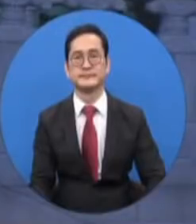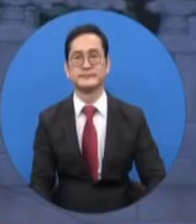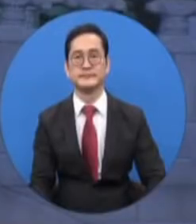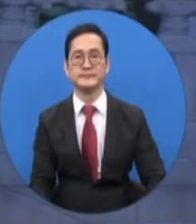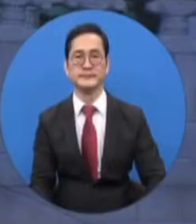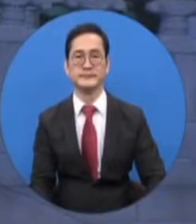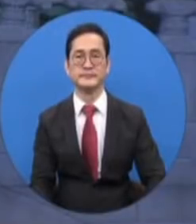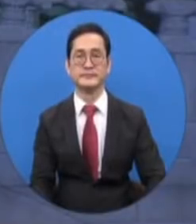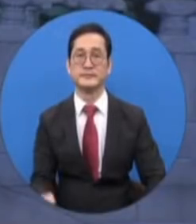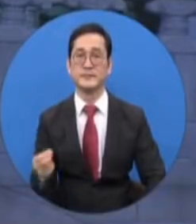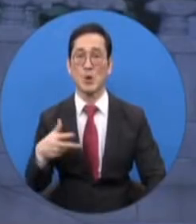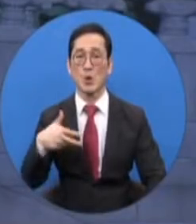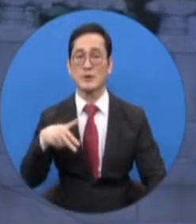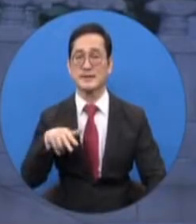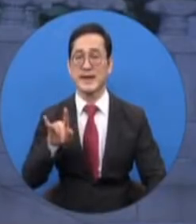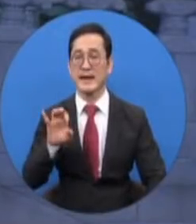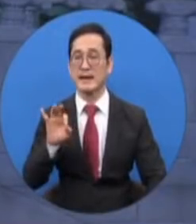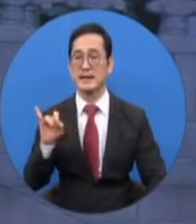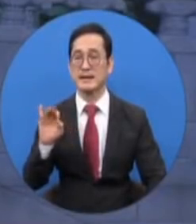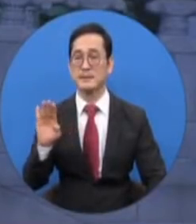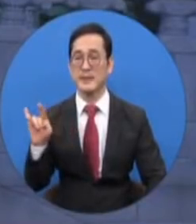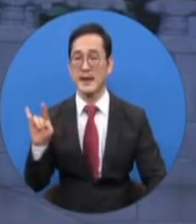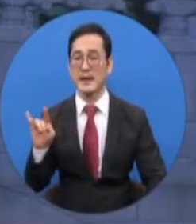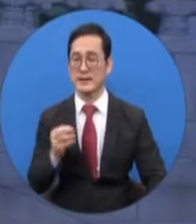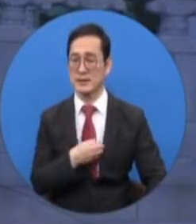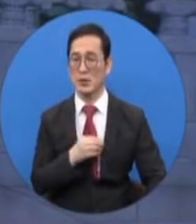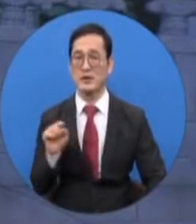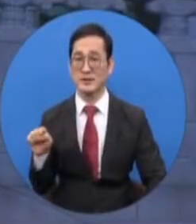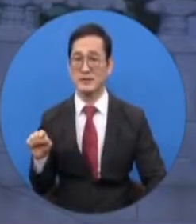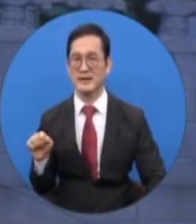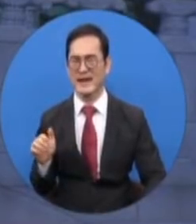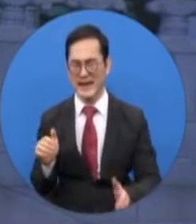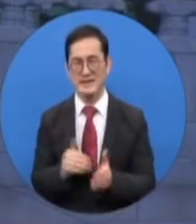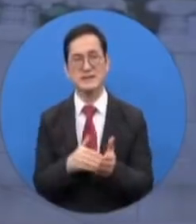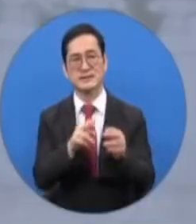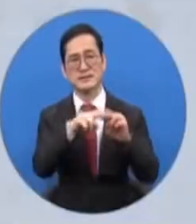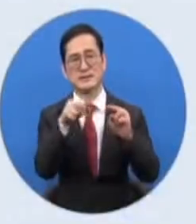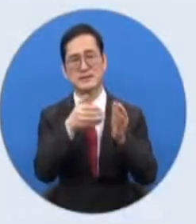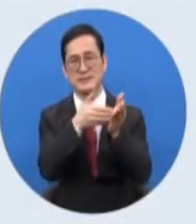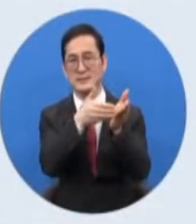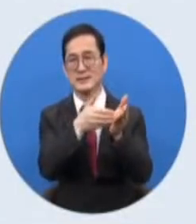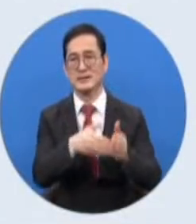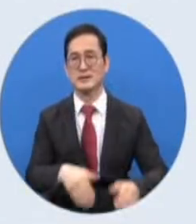전 의원도 비판의 대열에 함께 섰는데 함께 보겠습니다.